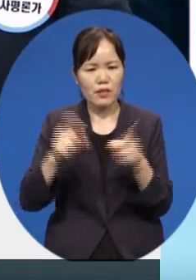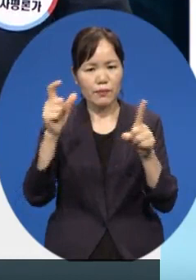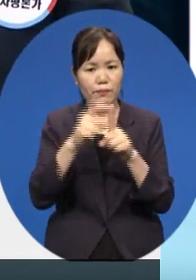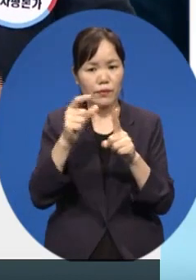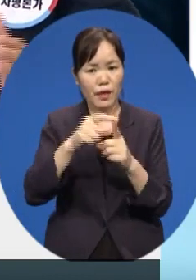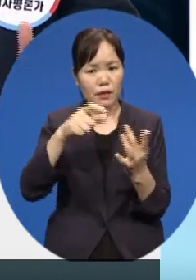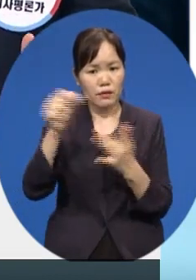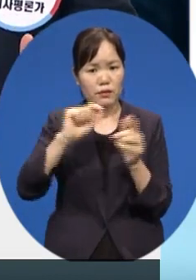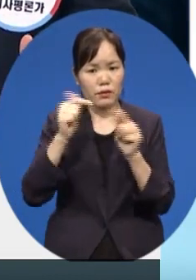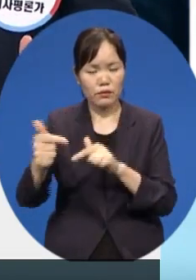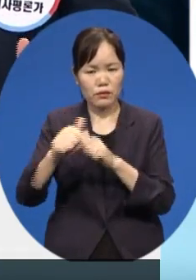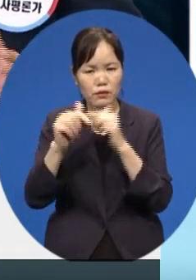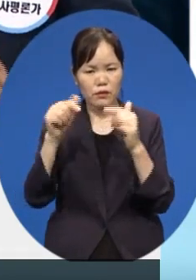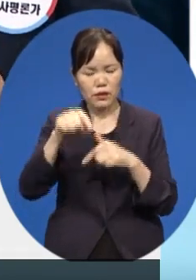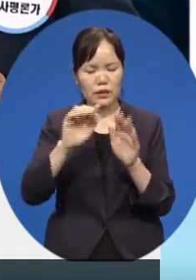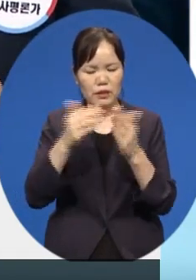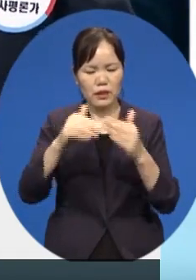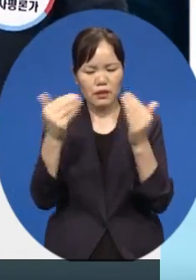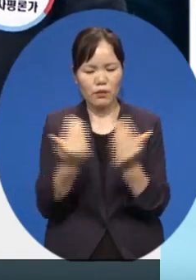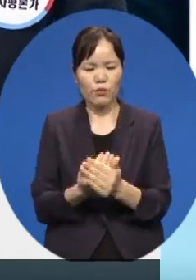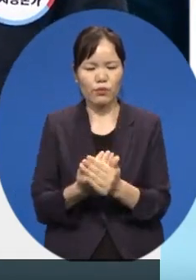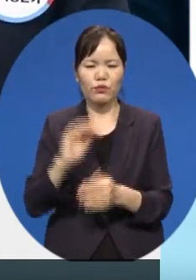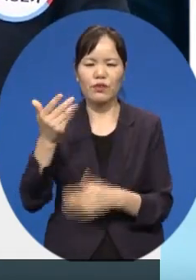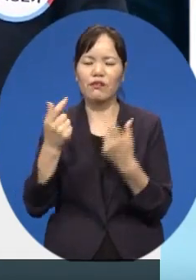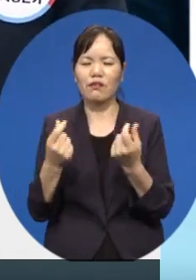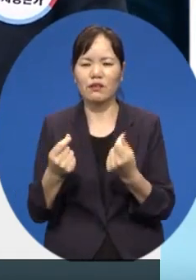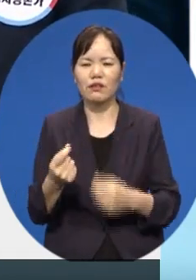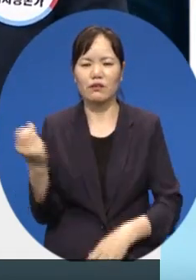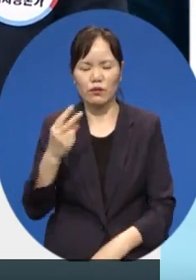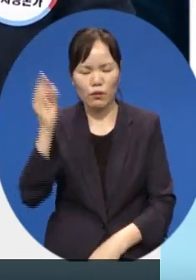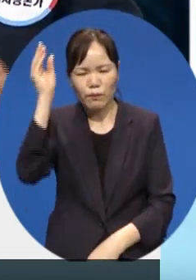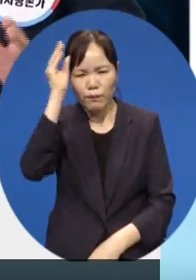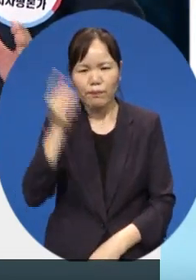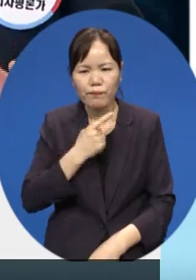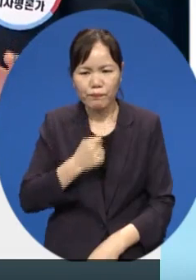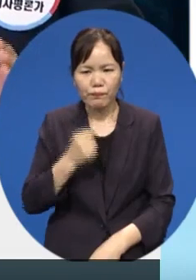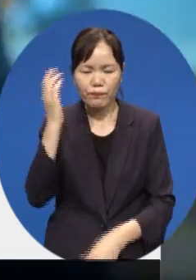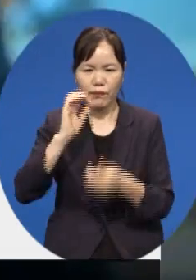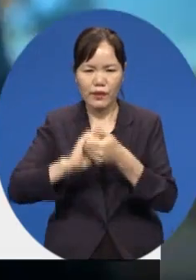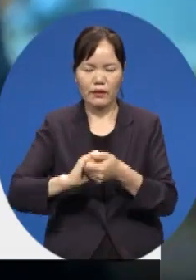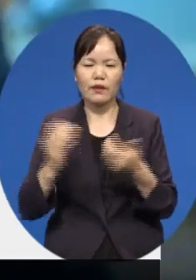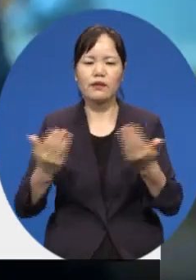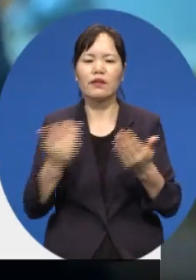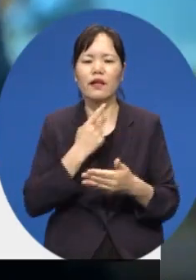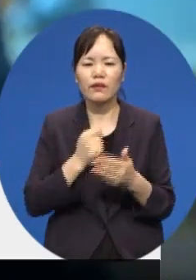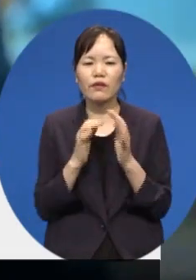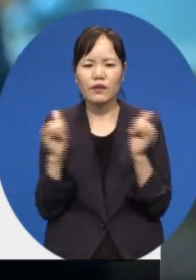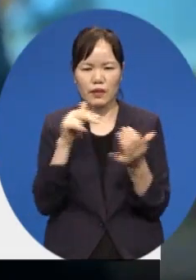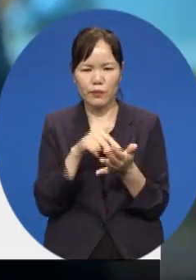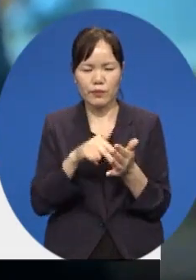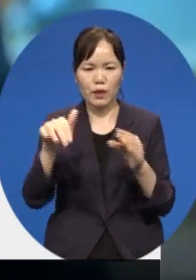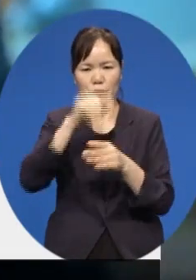선정이 이 책의 전부가 아닐까 하는 우려가 들면서 동시에 우리가 기대했던 그래도 청와대에서 몸담았던 대변인 정도라면